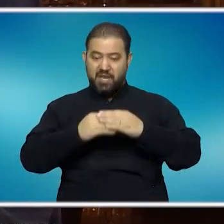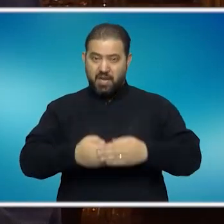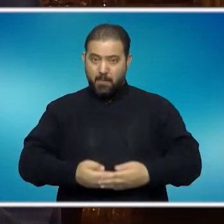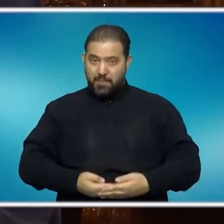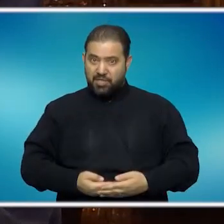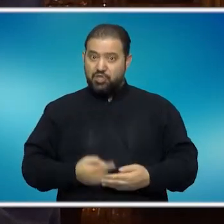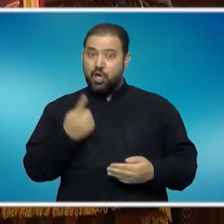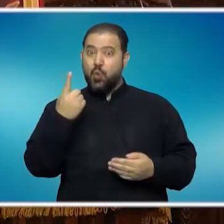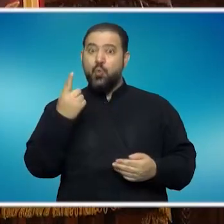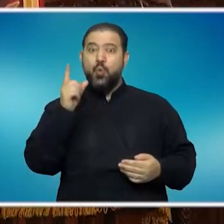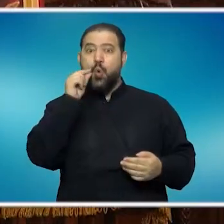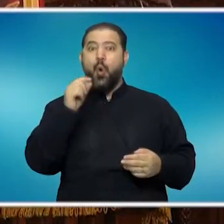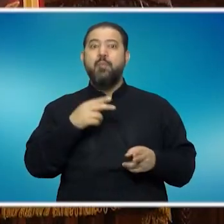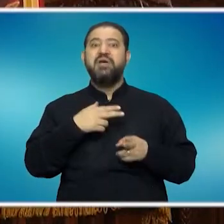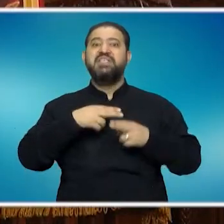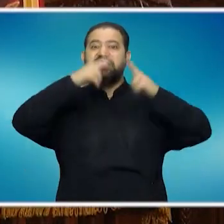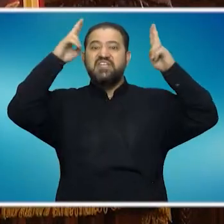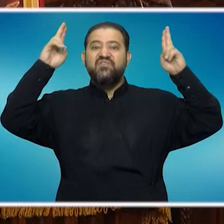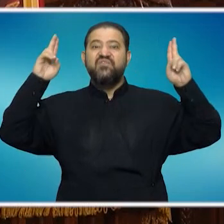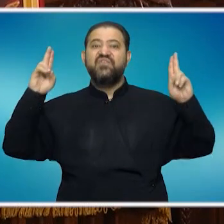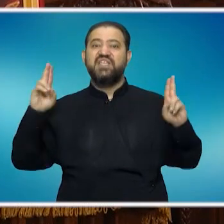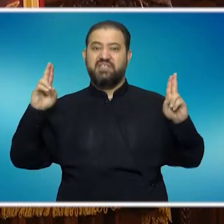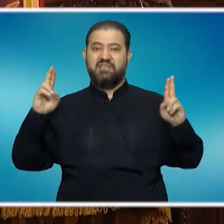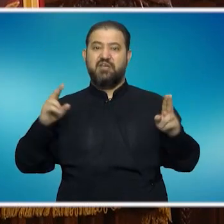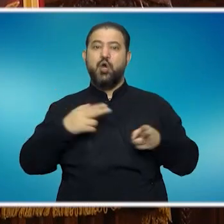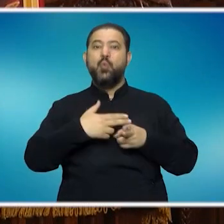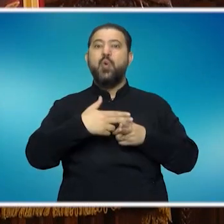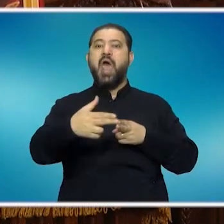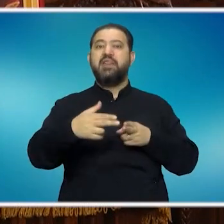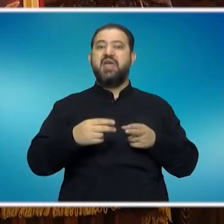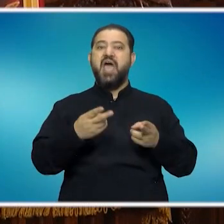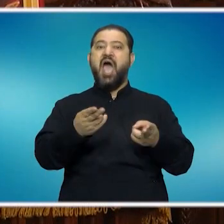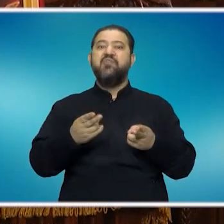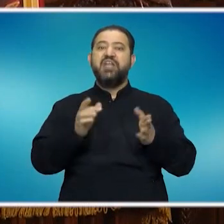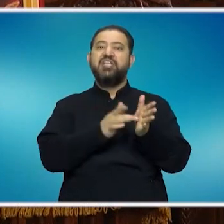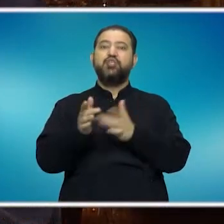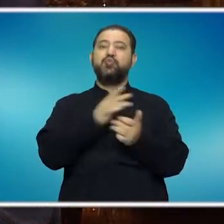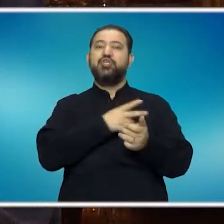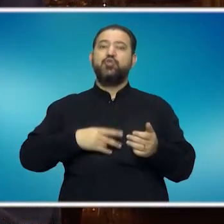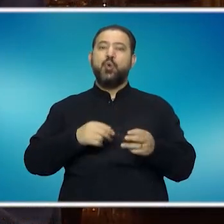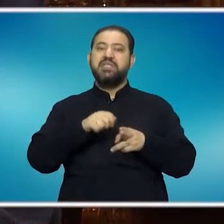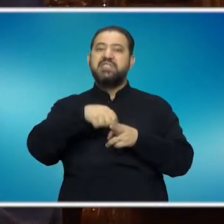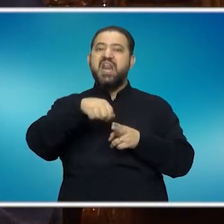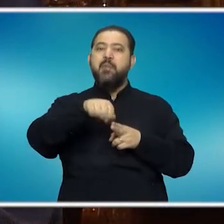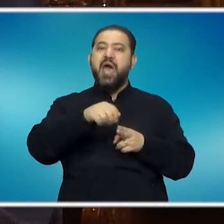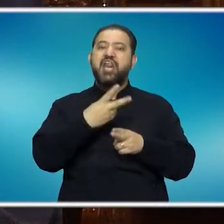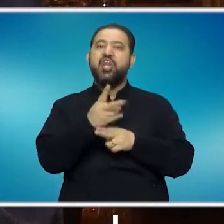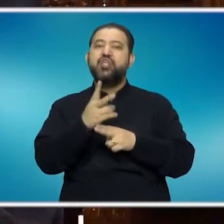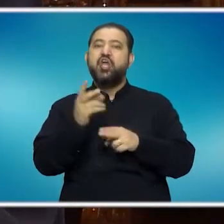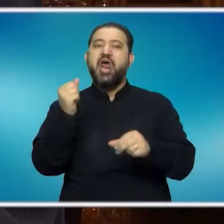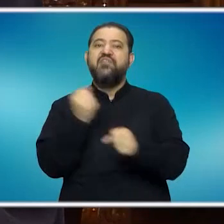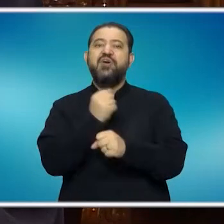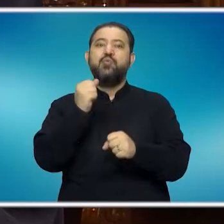o a doua creație a lumii, așa numesc Sfinții Părinți, întruparea lui Hristos. A venit să recreeze pe om și prin om,